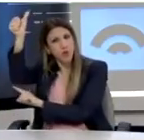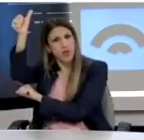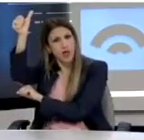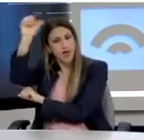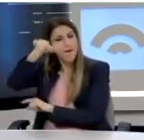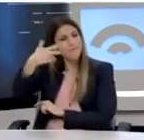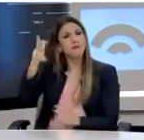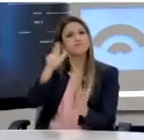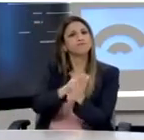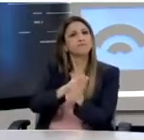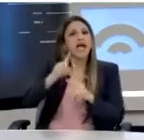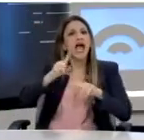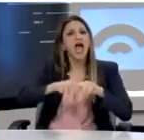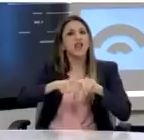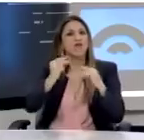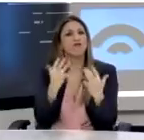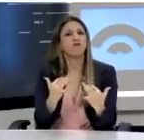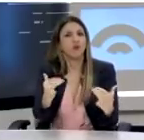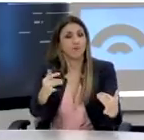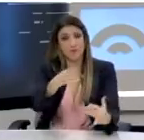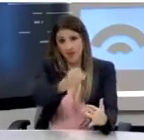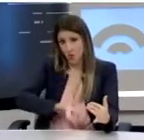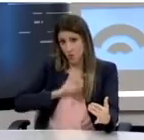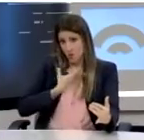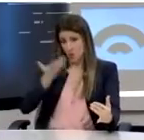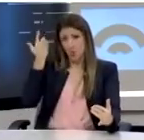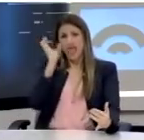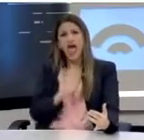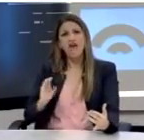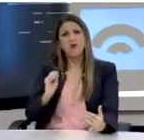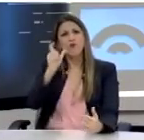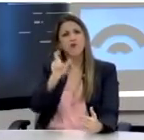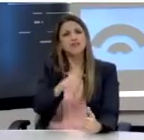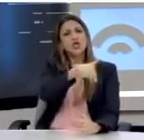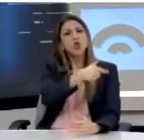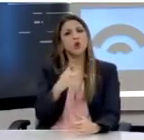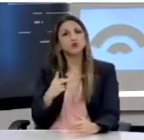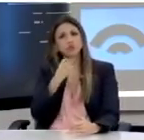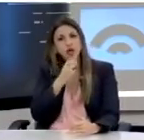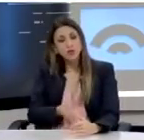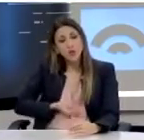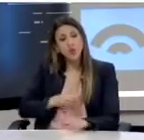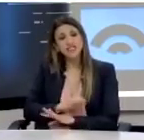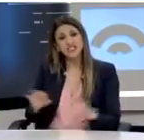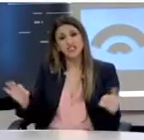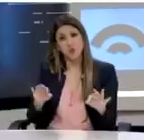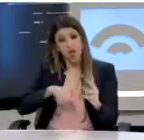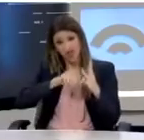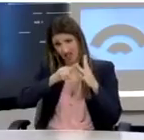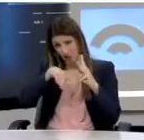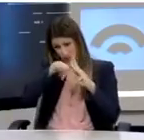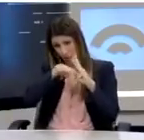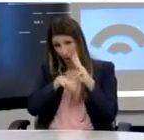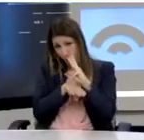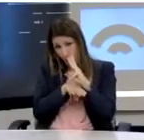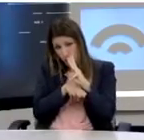κυρωθεί αυτή από το Ελληνικό Κοινοβούλιο. Και ήταν τόσο σίγουρος μάλιστα τότε ο κ. Κουμουτσάκος, θυμάμαι, που έλεγε τώρα αυτός ο όρος, ο απαράβατος, και